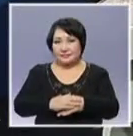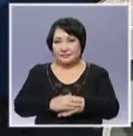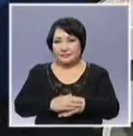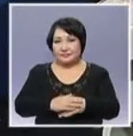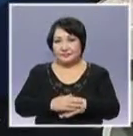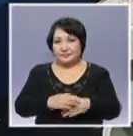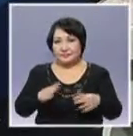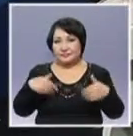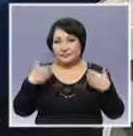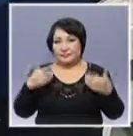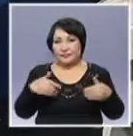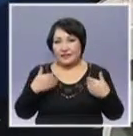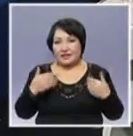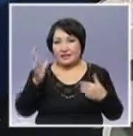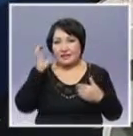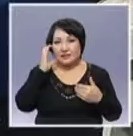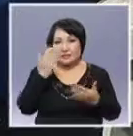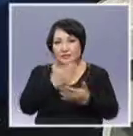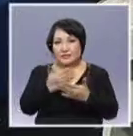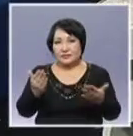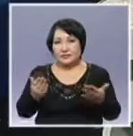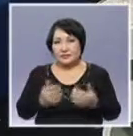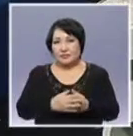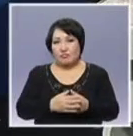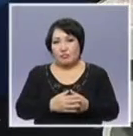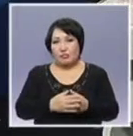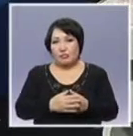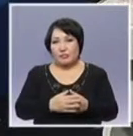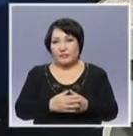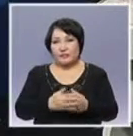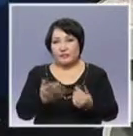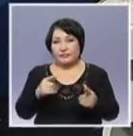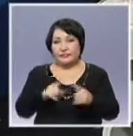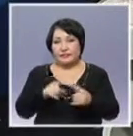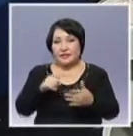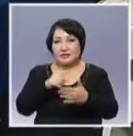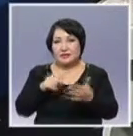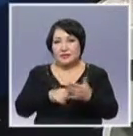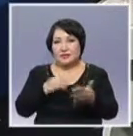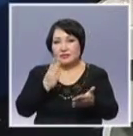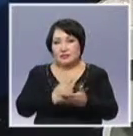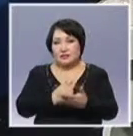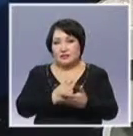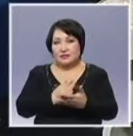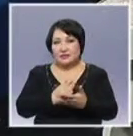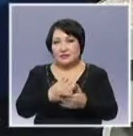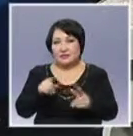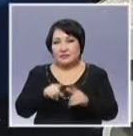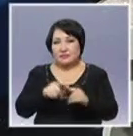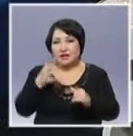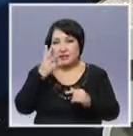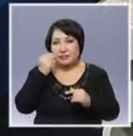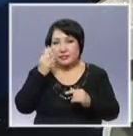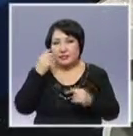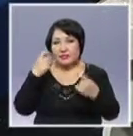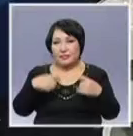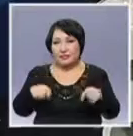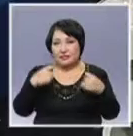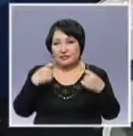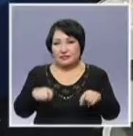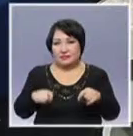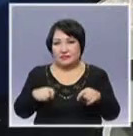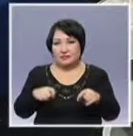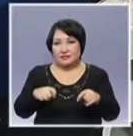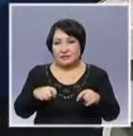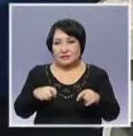жарық. Сәлеметсіз бе? Тыңдап отырмыз. Менің мынандай бір қоятын сұрағым бар еді. Мынау Алматыда базардың